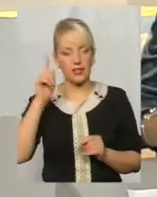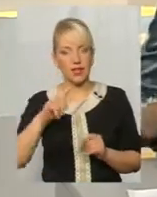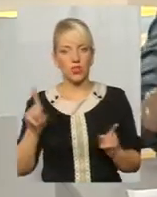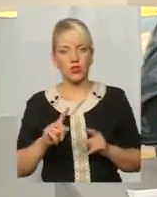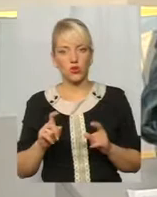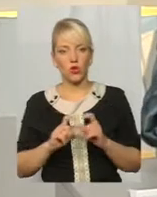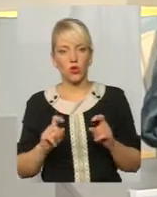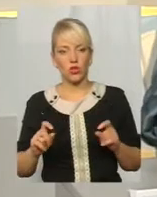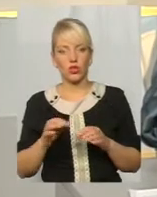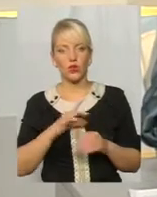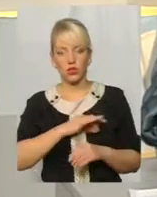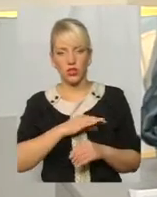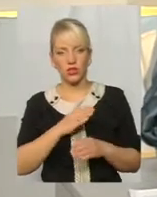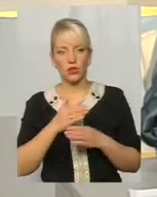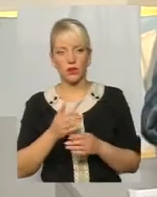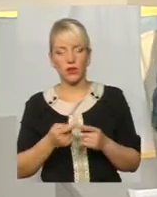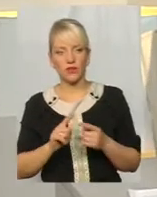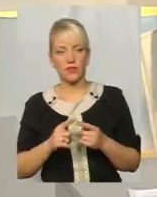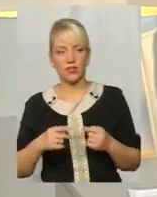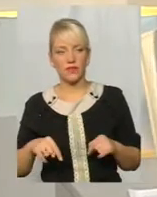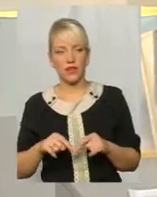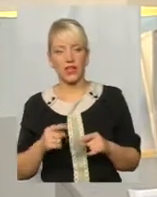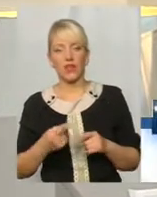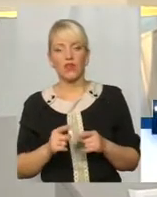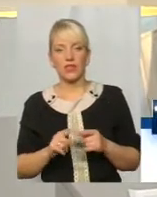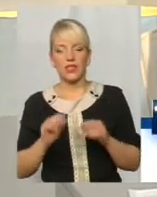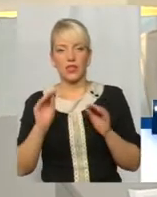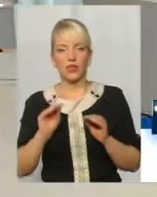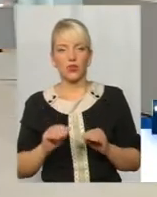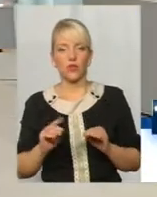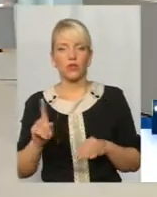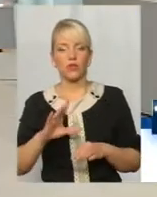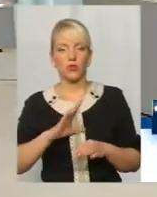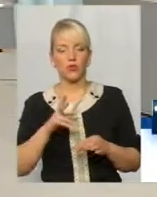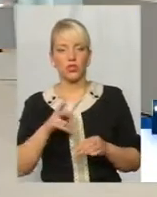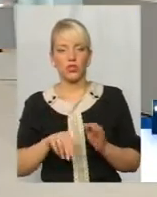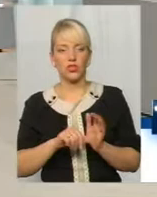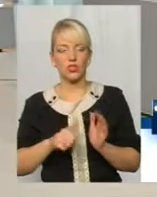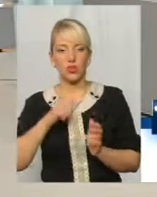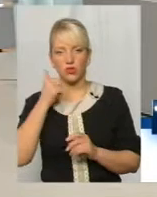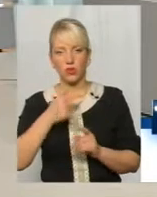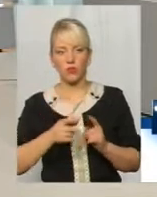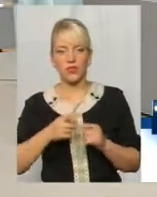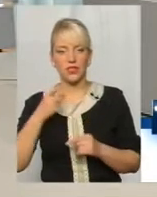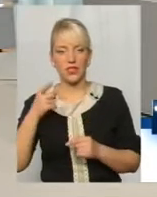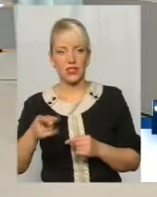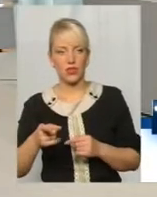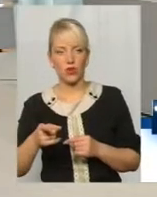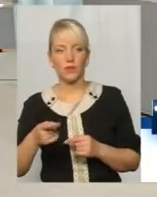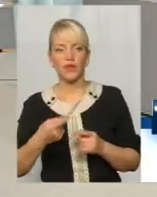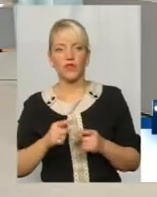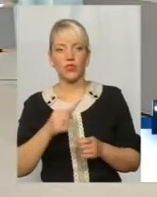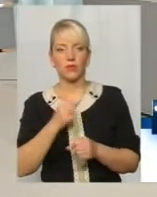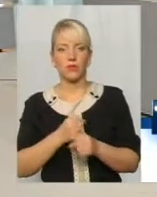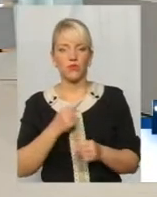юстиції допомагають в цій сфері, принаймні оце декларування, яке було 2016 року, навіть дистанційно